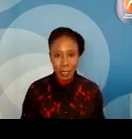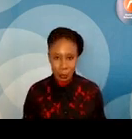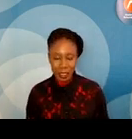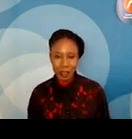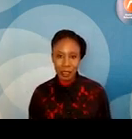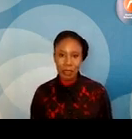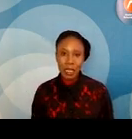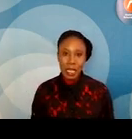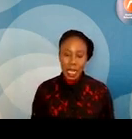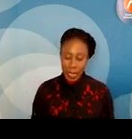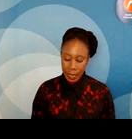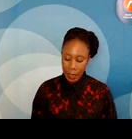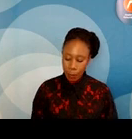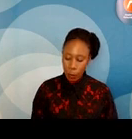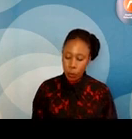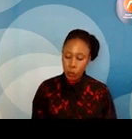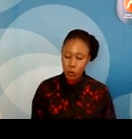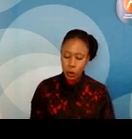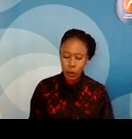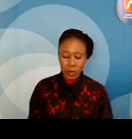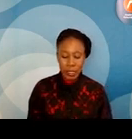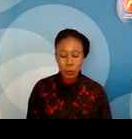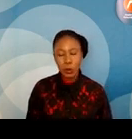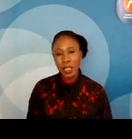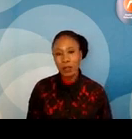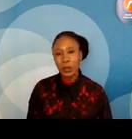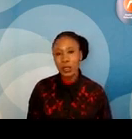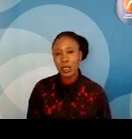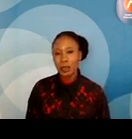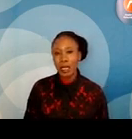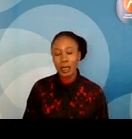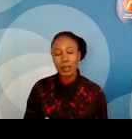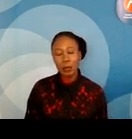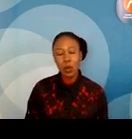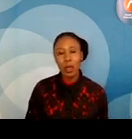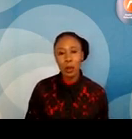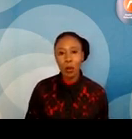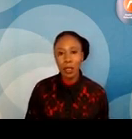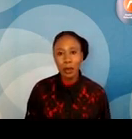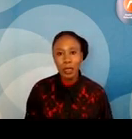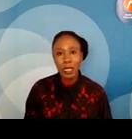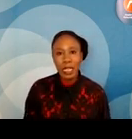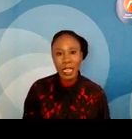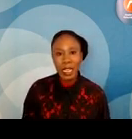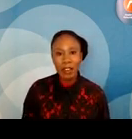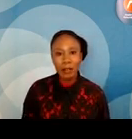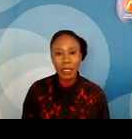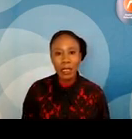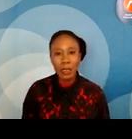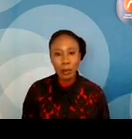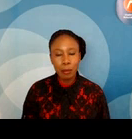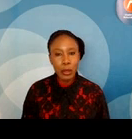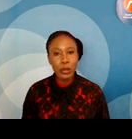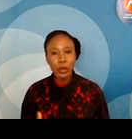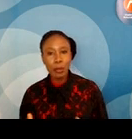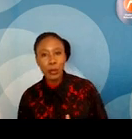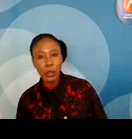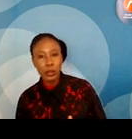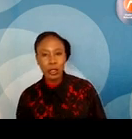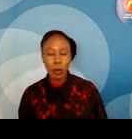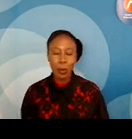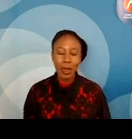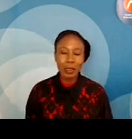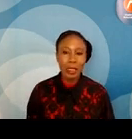i arbetet. Och utifrån ålderism så kan vi ju se att äldre många gånger vill